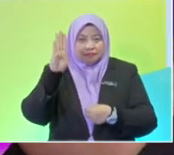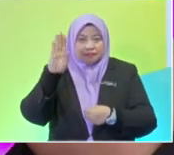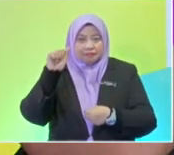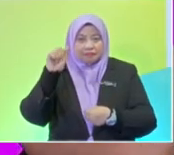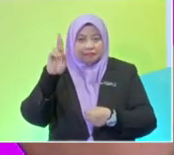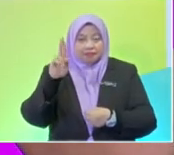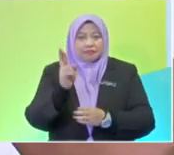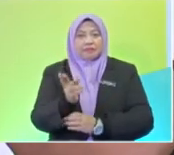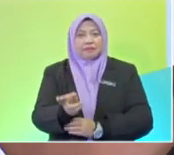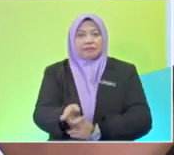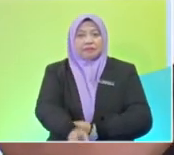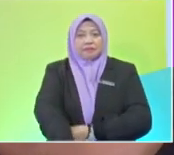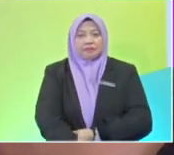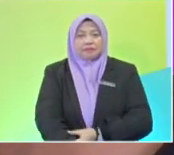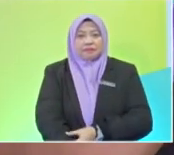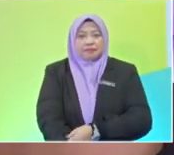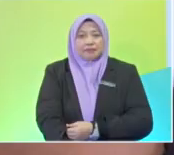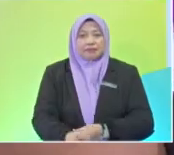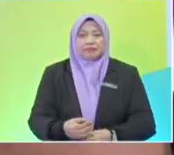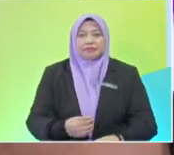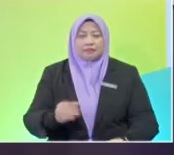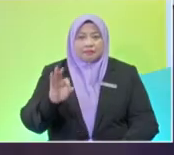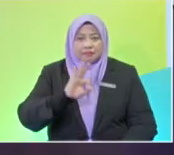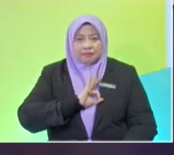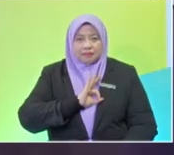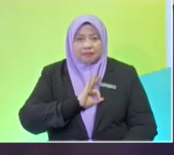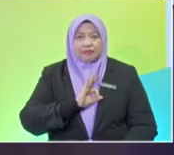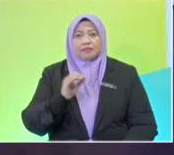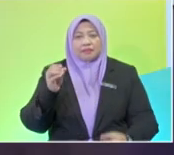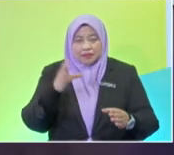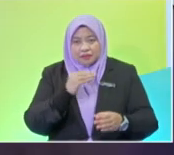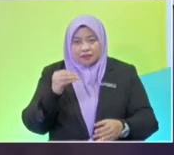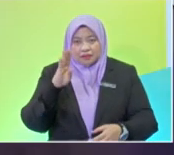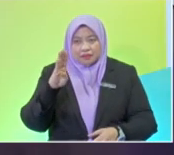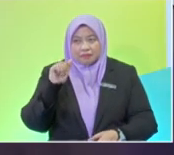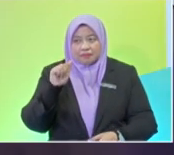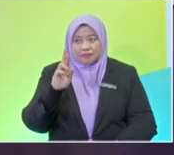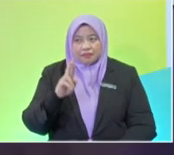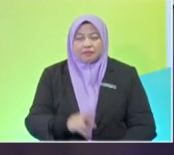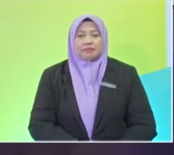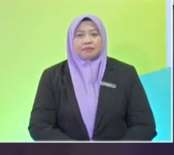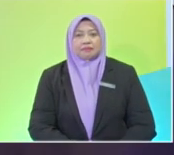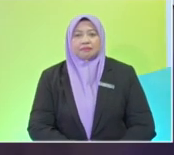yang satu bentuk cincin Oke